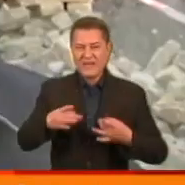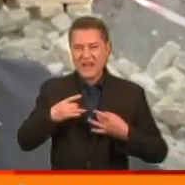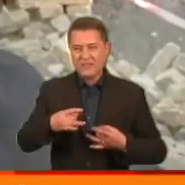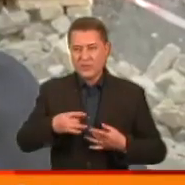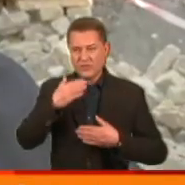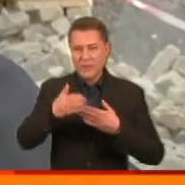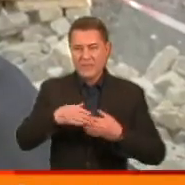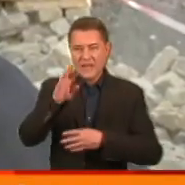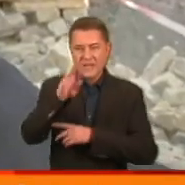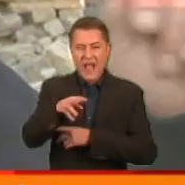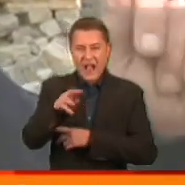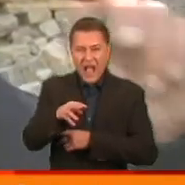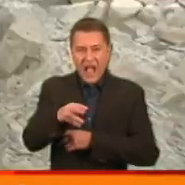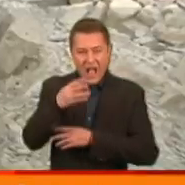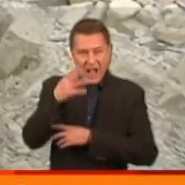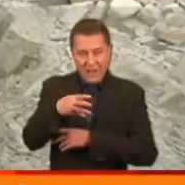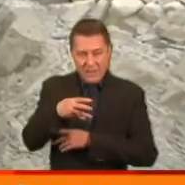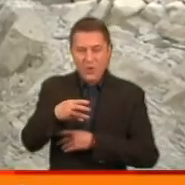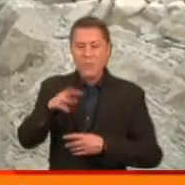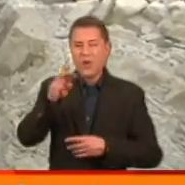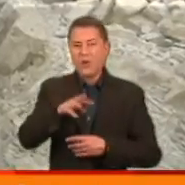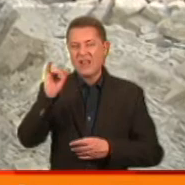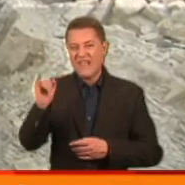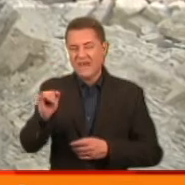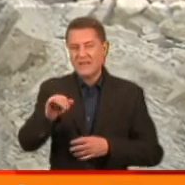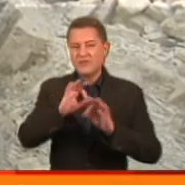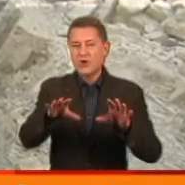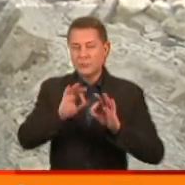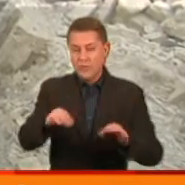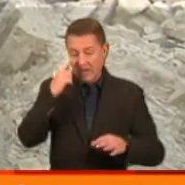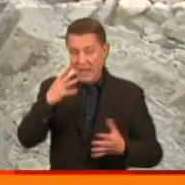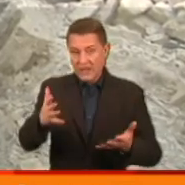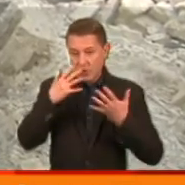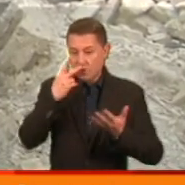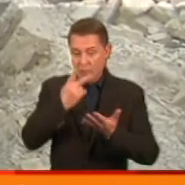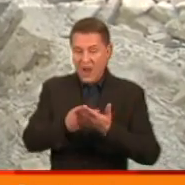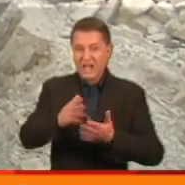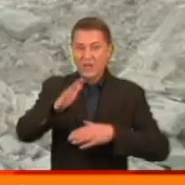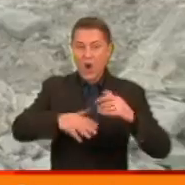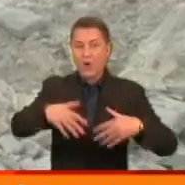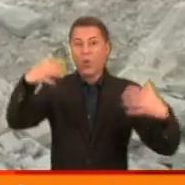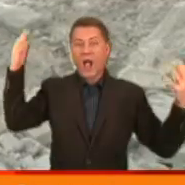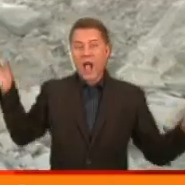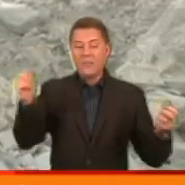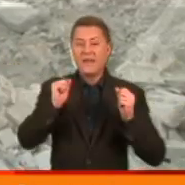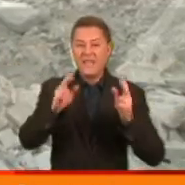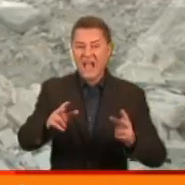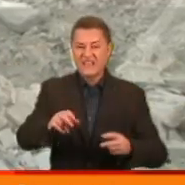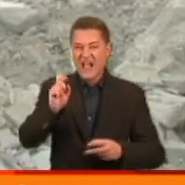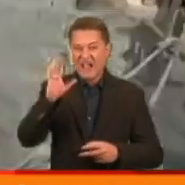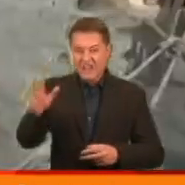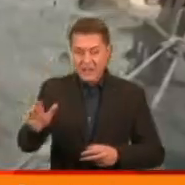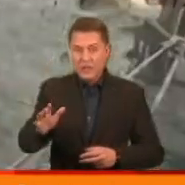камерою, чи то від пережитого, Микола Іванович розповідає і для наочності показує руками, як за хвилину фонтан